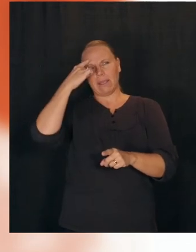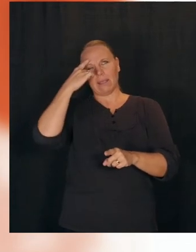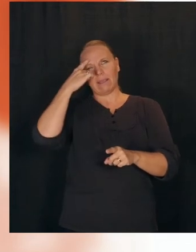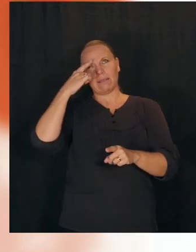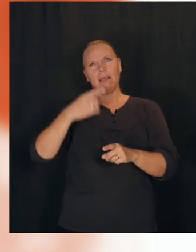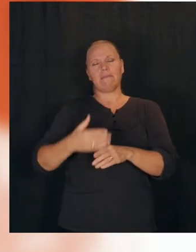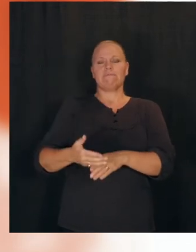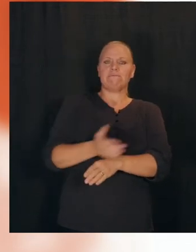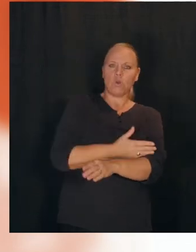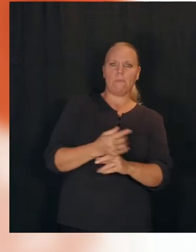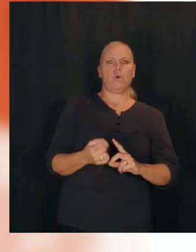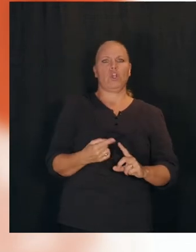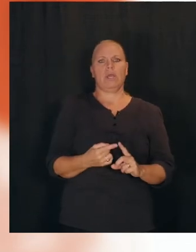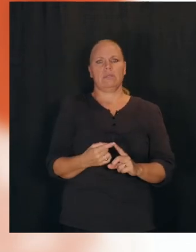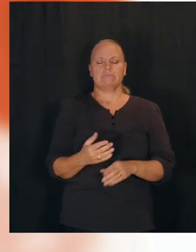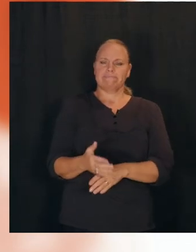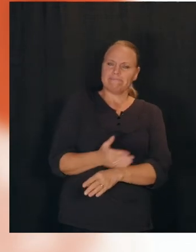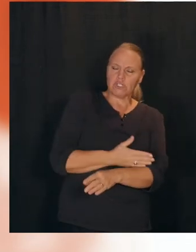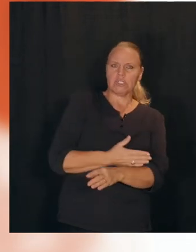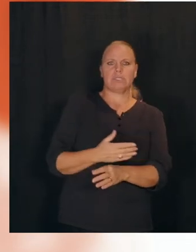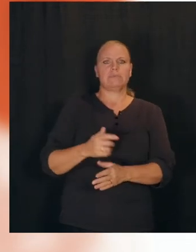utformningstänkandet redan från början.